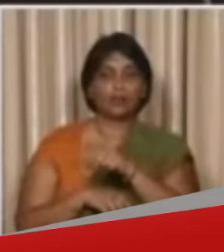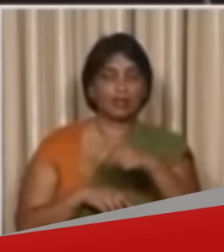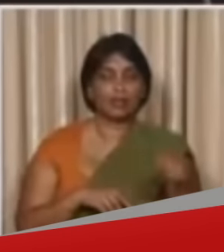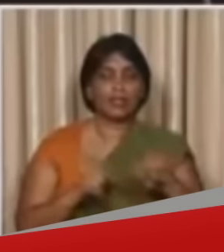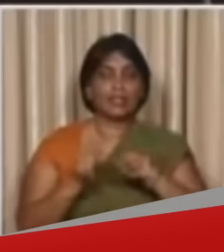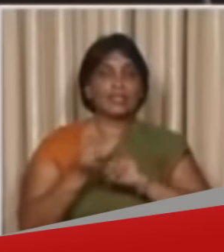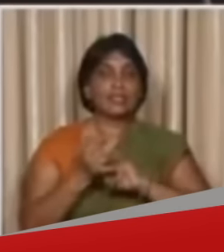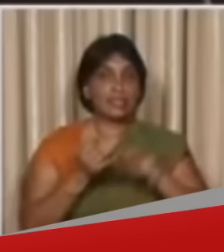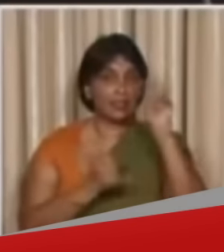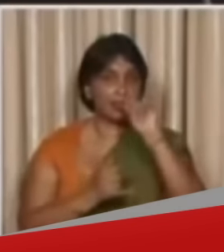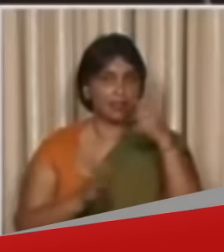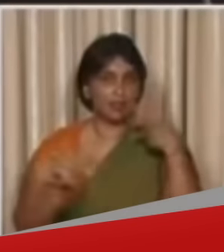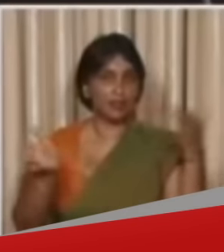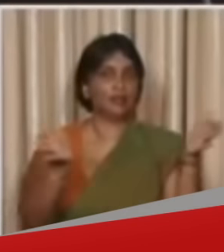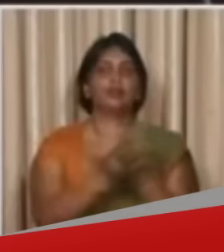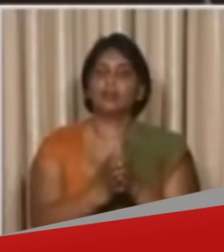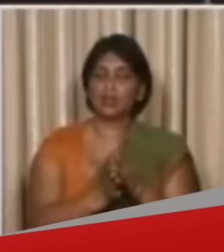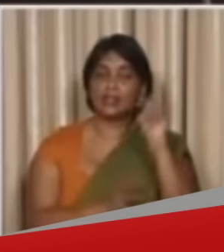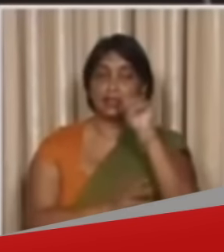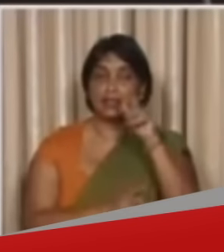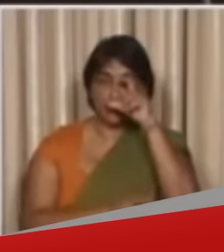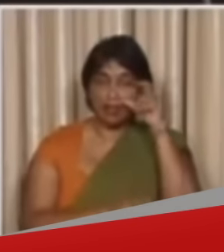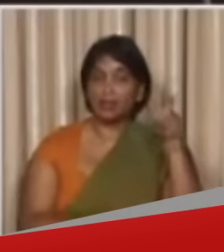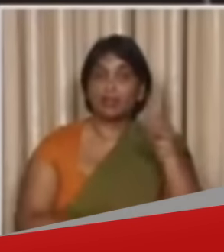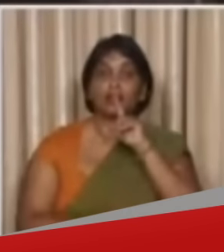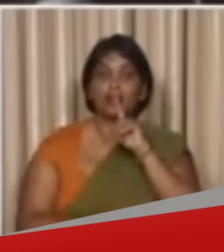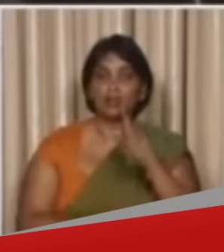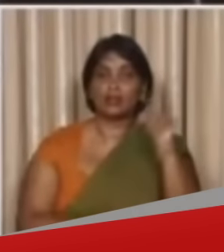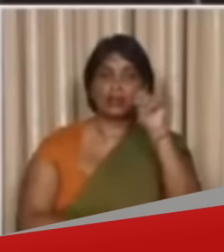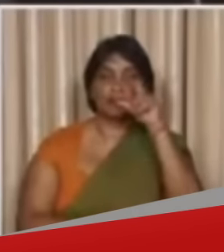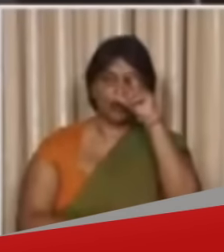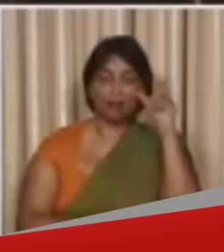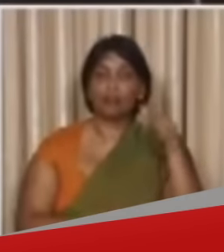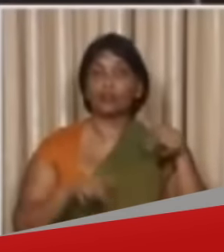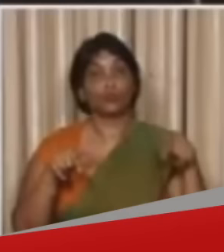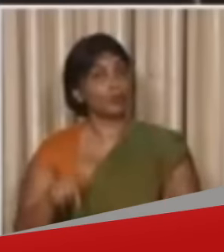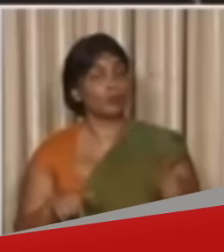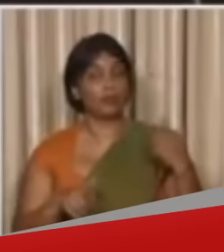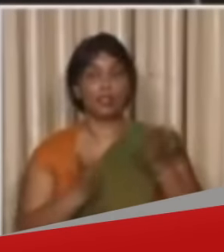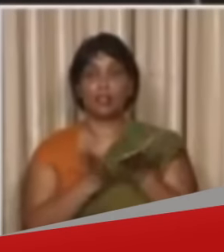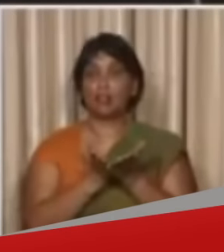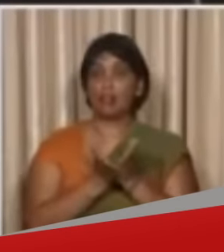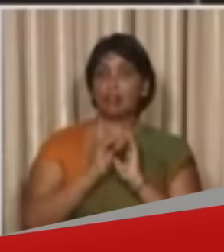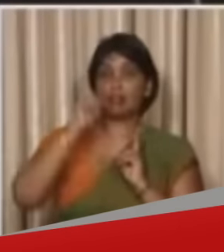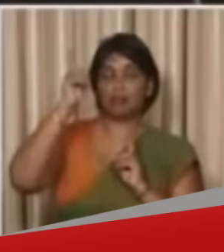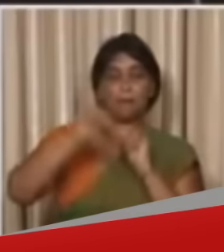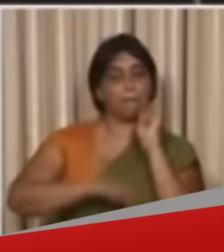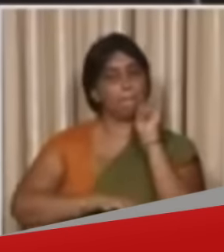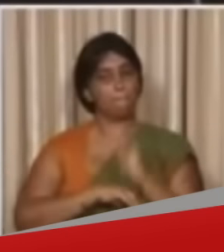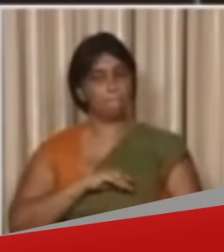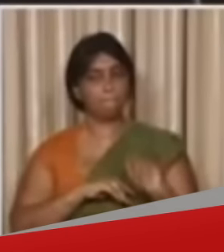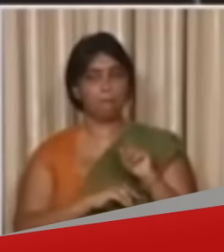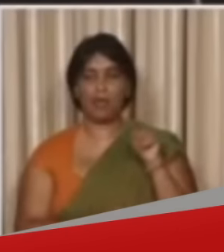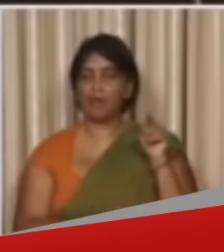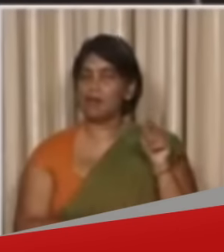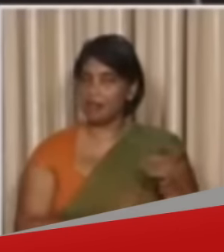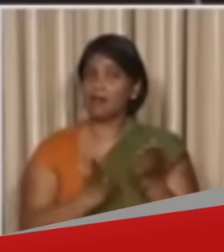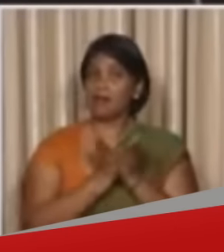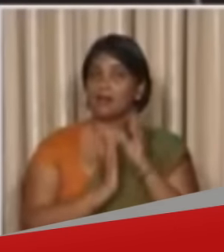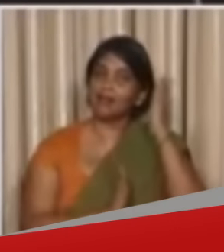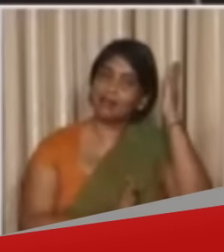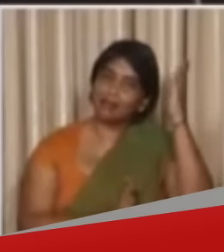සිරිසේන උන්නහවත් සම්බන්ධ කරගෙන සිරිසේන උන්නහ මොකද්ද කියන්නේ සිරිසේන උන්නහ කියනවා මේක ඉන්දියාව විසින් කුමන්ත්‍රණයක් කරපු කුමන්ත්‍රයලු ඉන්දියාව